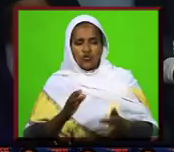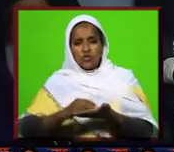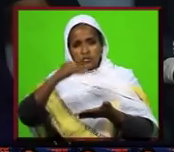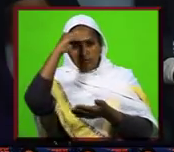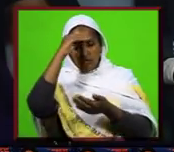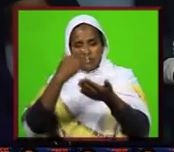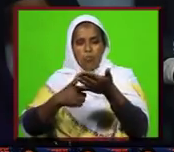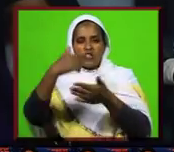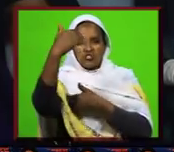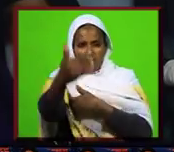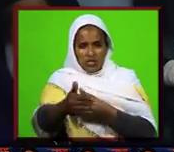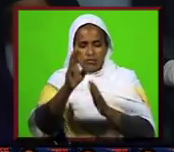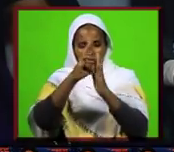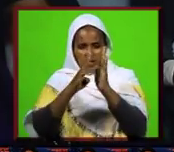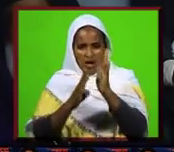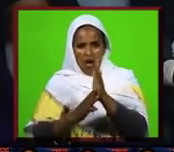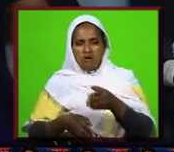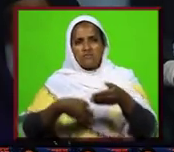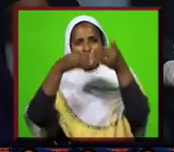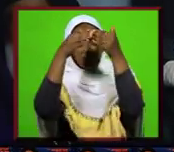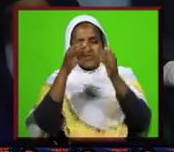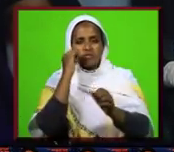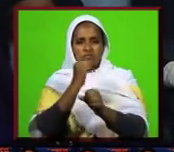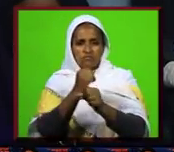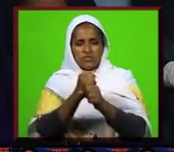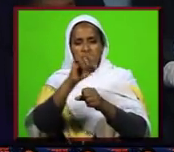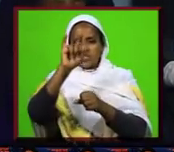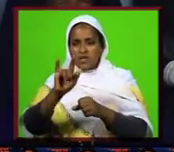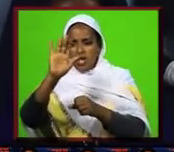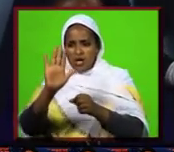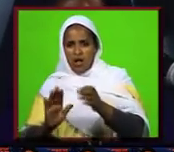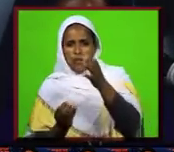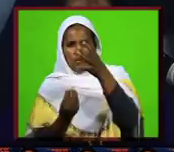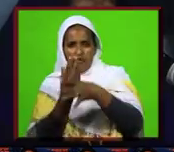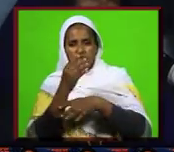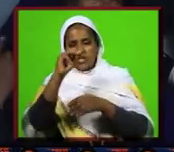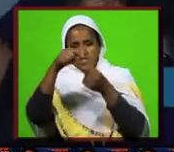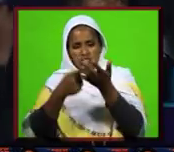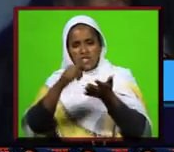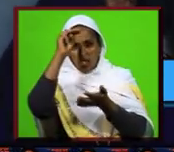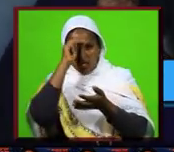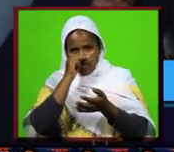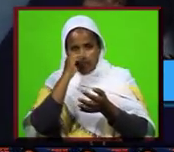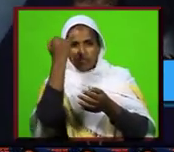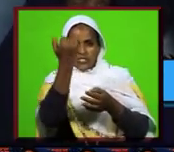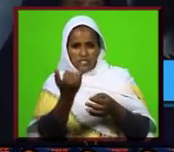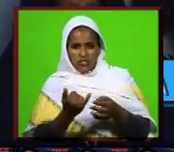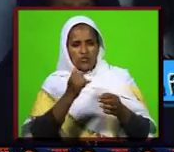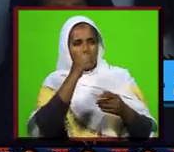ከመንፈሳዊ ትምህርት ባሻገር በስነ ምግባር የታነጸ ዜጋ በማፍራት በስነ ጥበብ፣ ስነ ስዕል፣